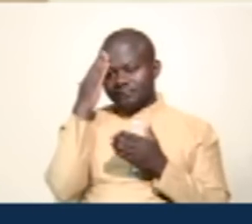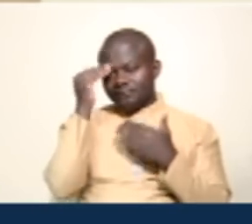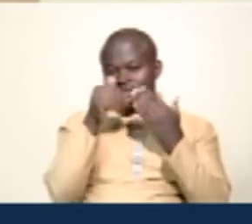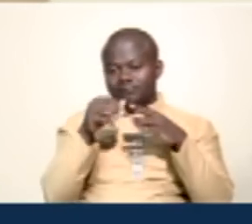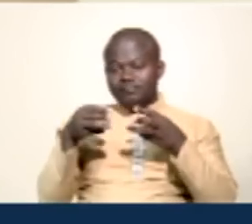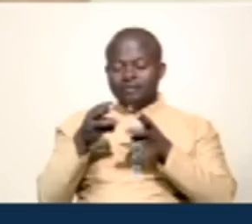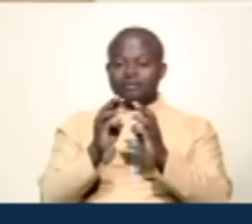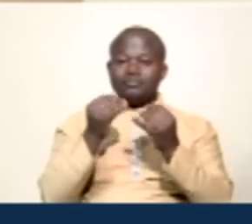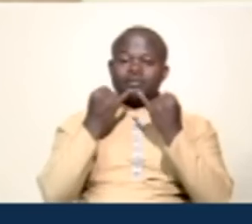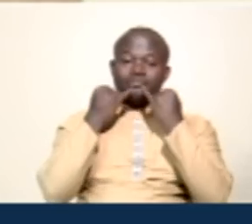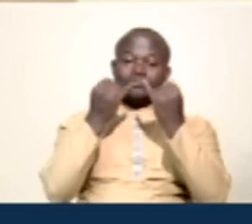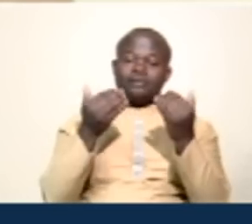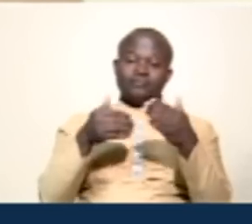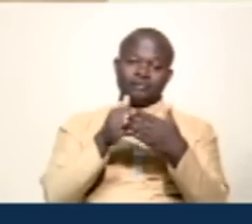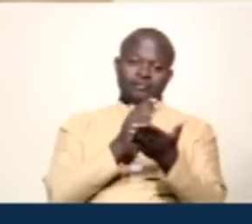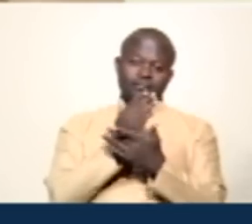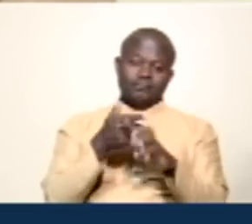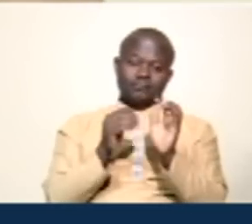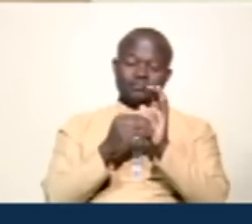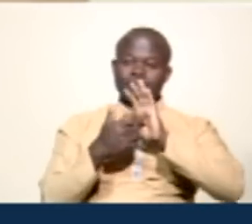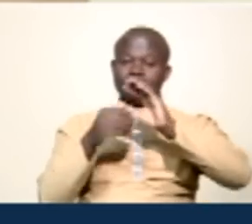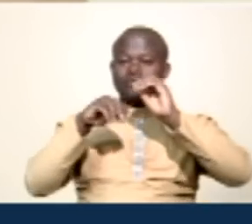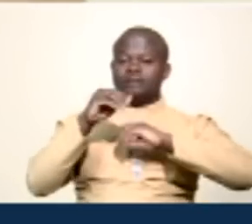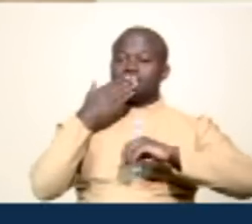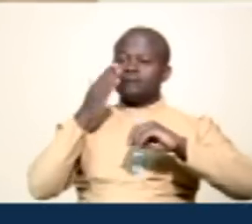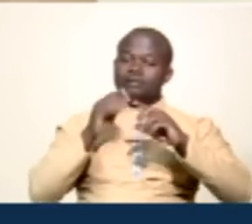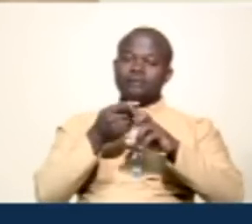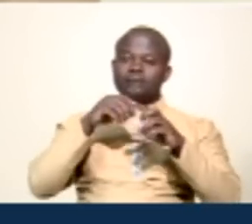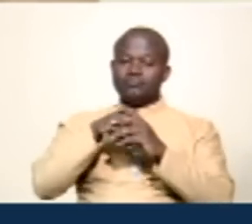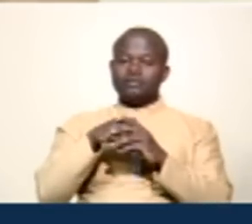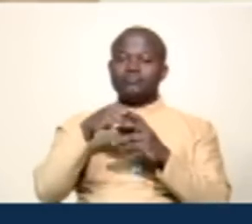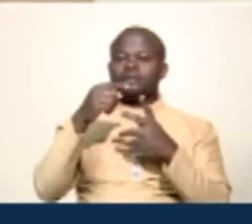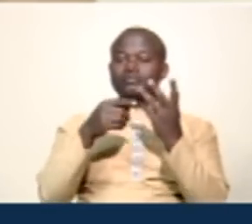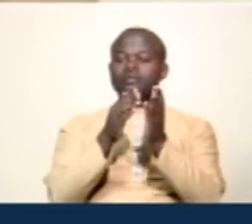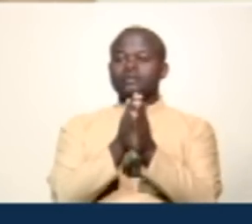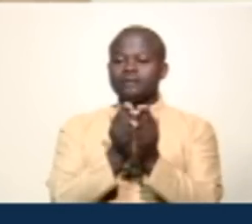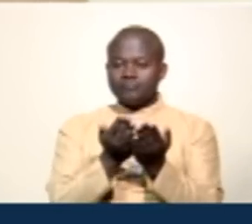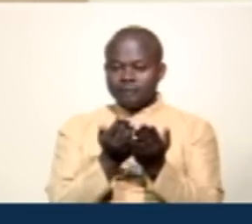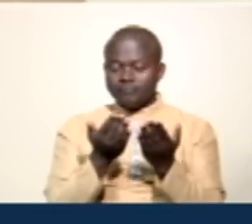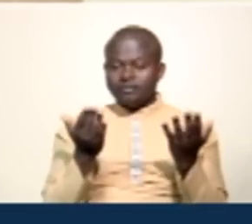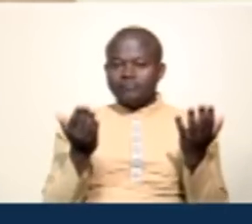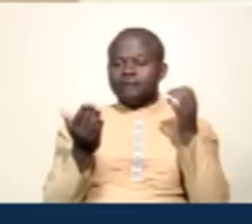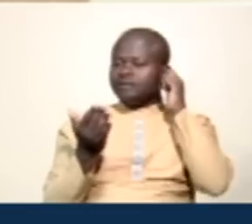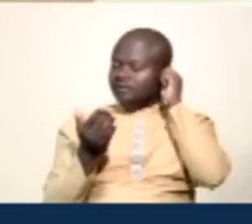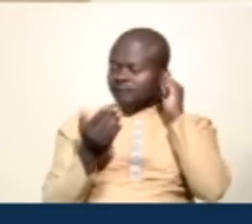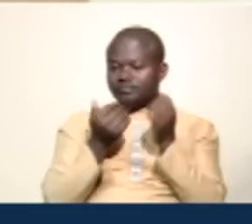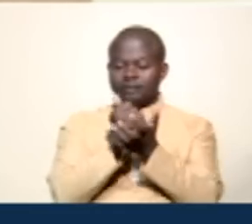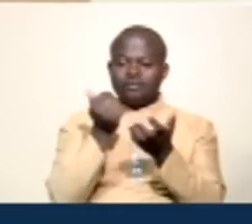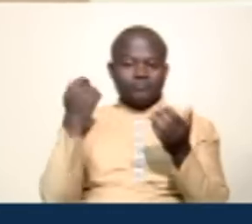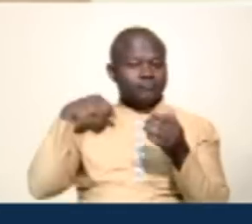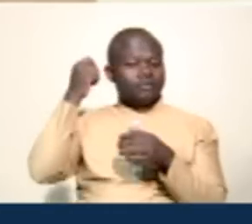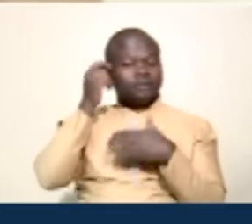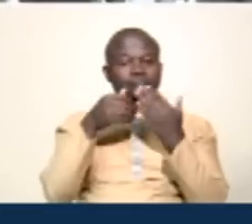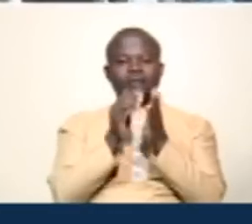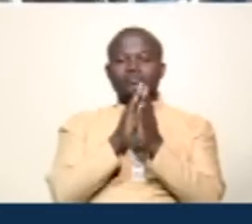ubwo buryo bwo kubwiza abantu ukuri kandi bakagaragaza umusaruro mubi wavuyemo, harimo igitabo gifasha abana kumva ko aya